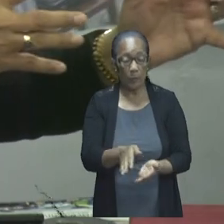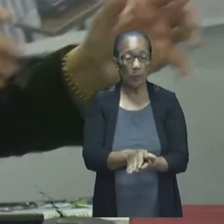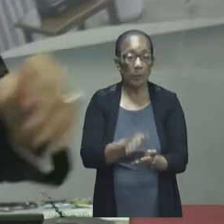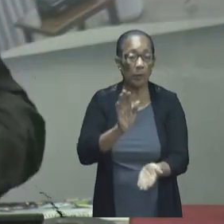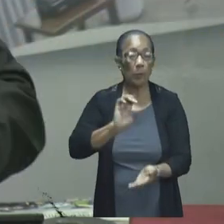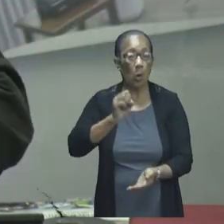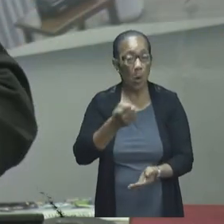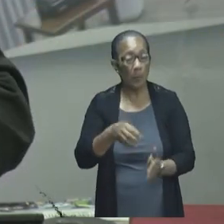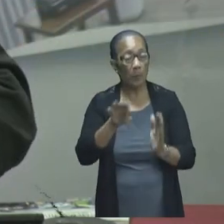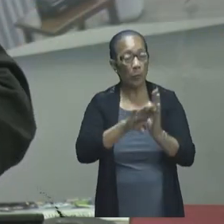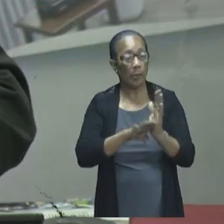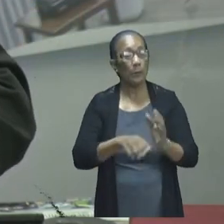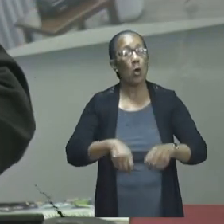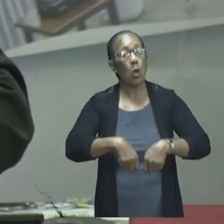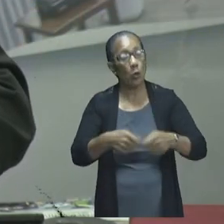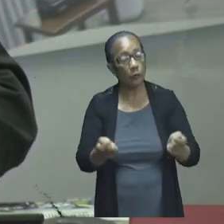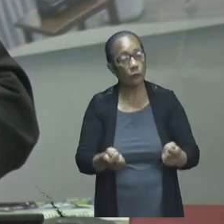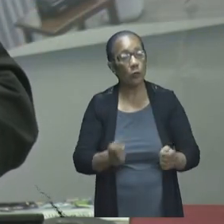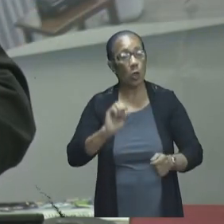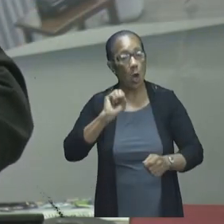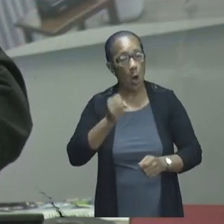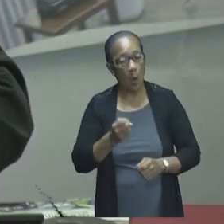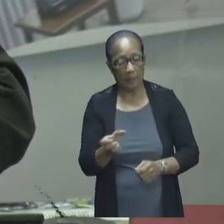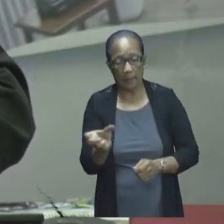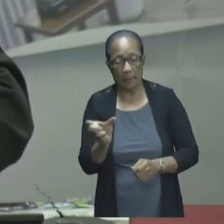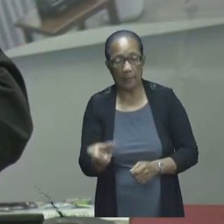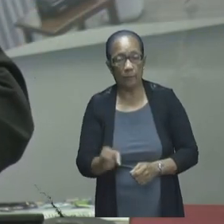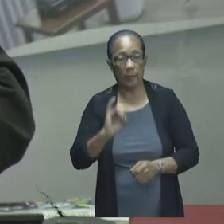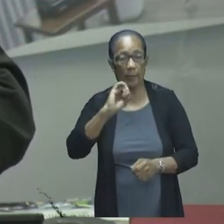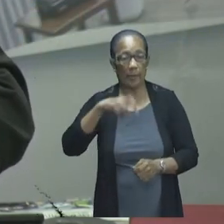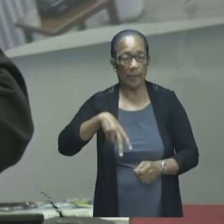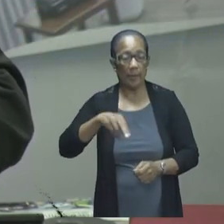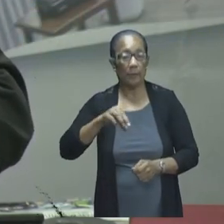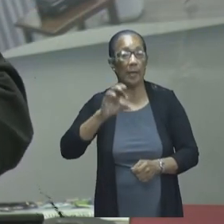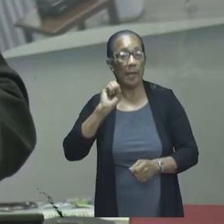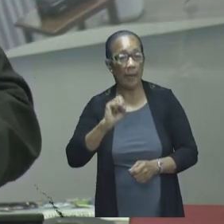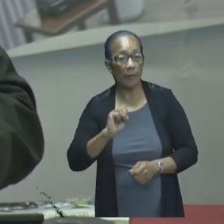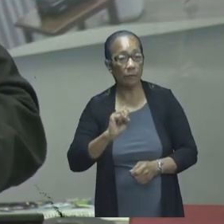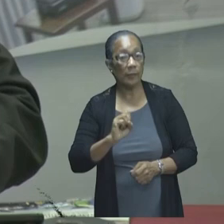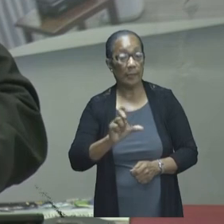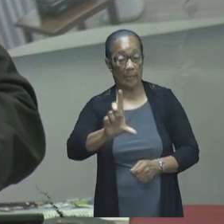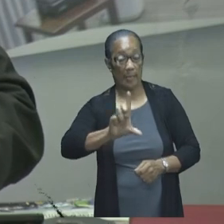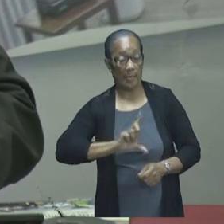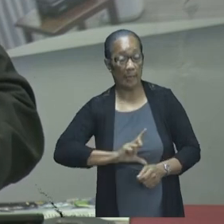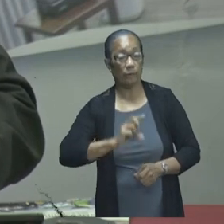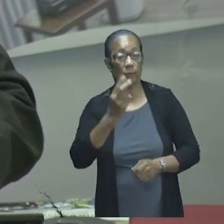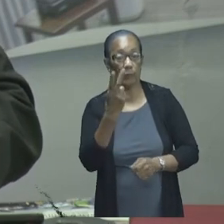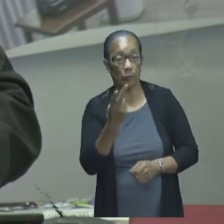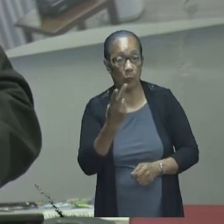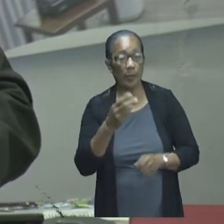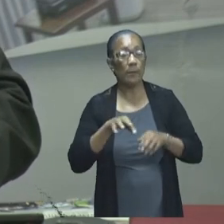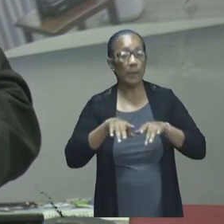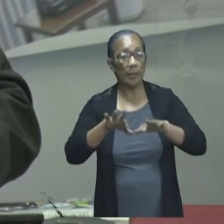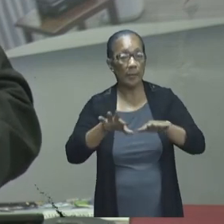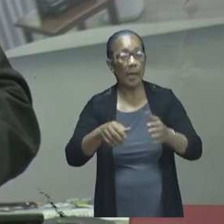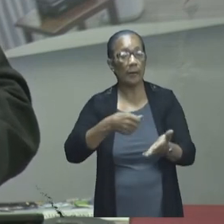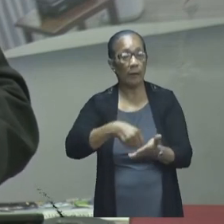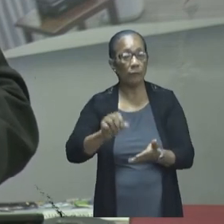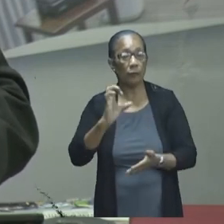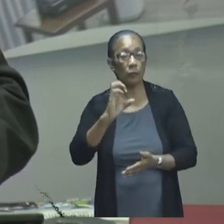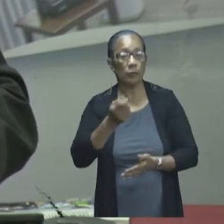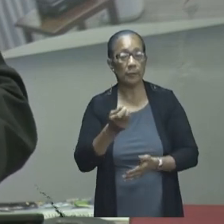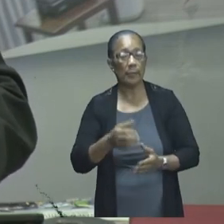programma te gaan uitvoeren van een deel van amf familie gebruik kwam die lenen van twee miljard smd te gaan aflossen mee die centrale boom